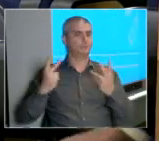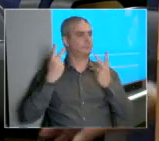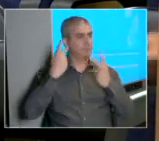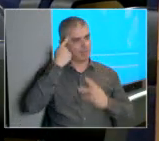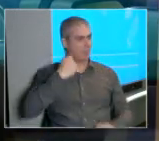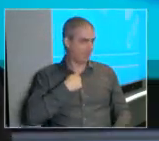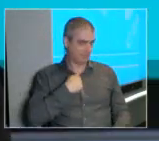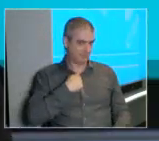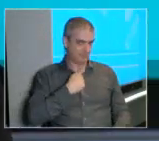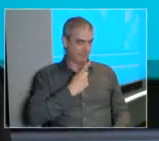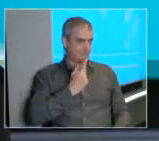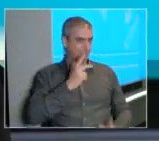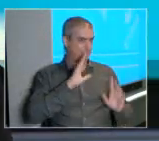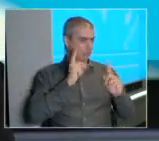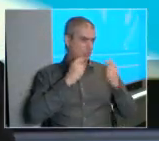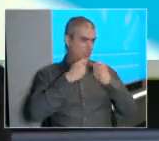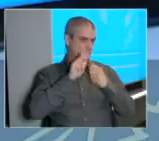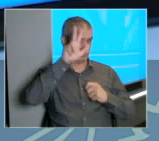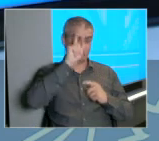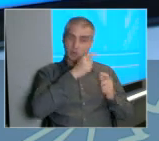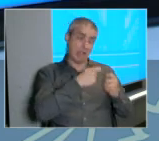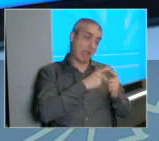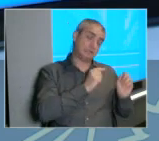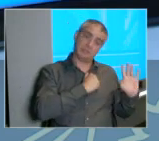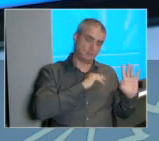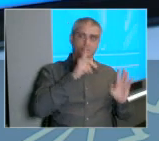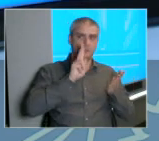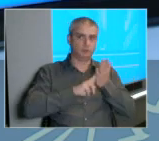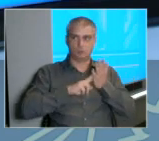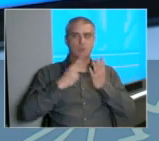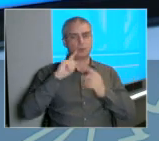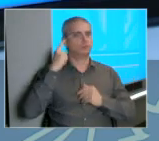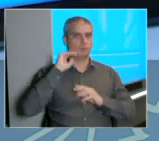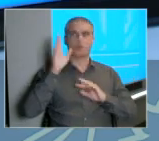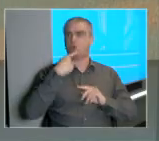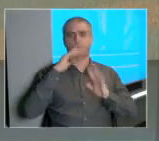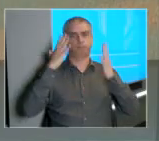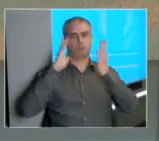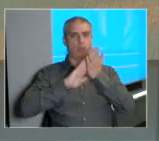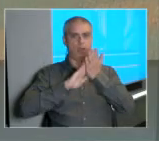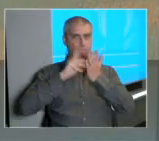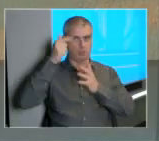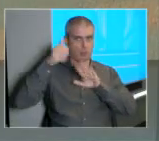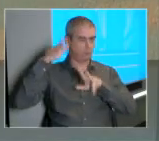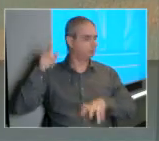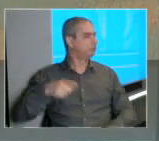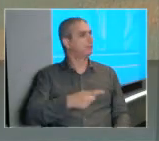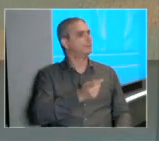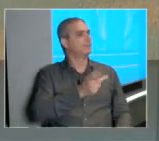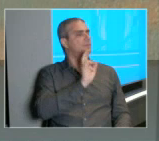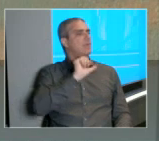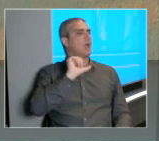לדעתי באירוע הצפוני, אני לא יודע אם לגבי עזה, אבל בהחלט אתה צודק, אנחנו שומעים מילות שבח. שלום ובוקר טוב לאלוף במילואים עמוס